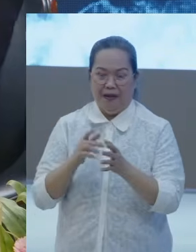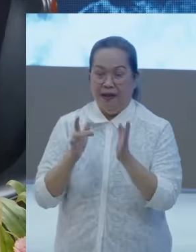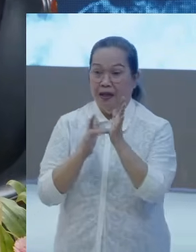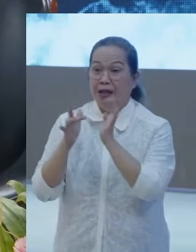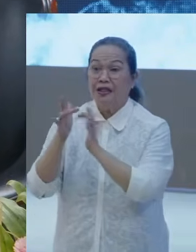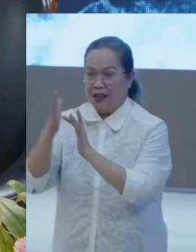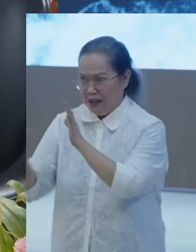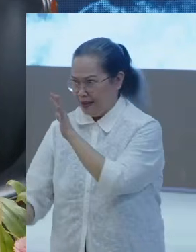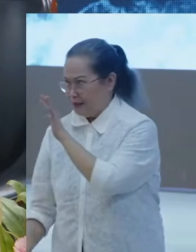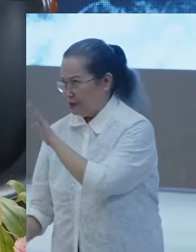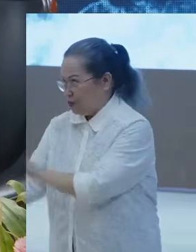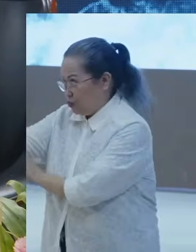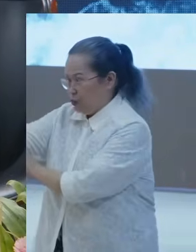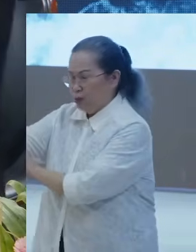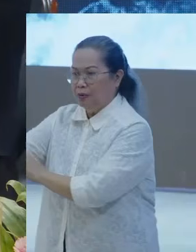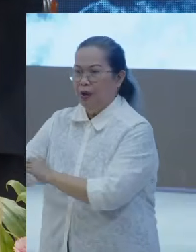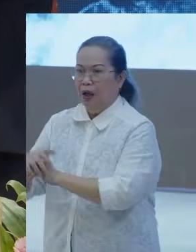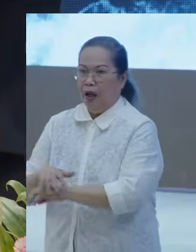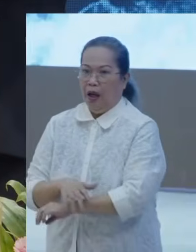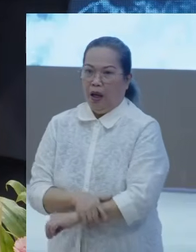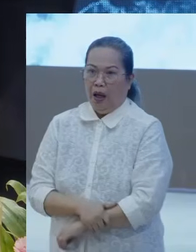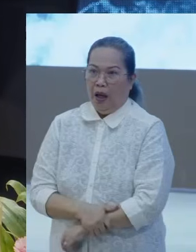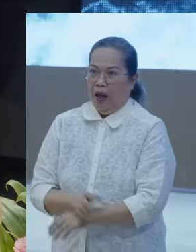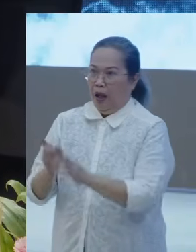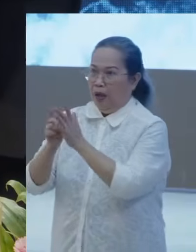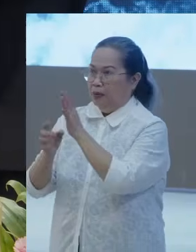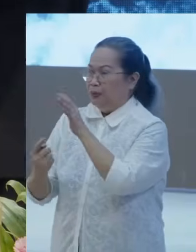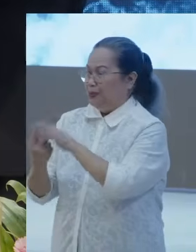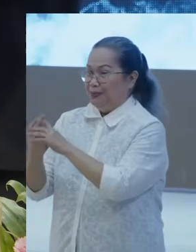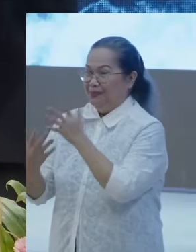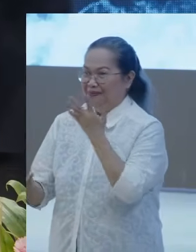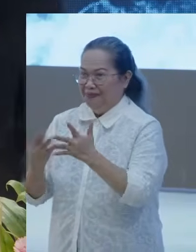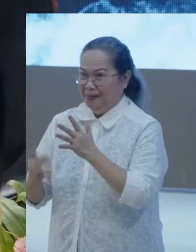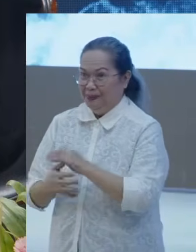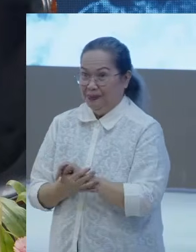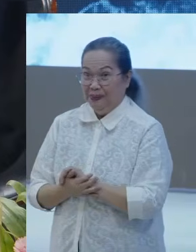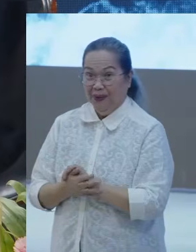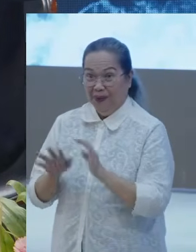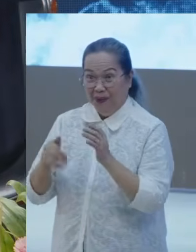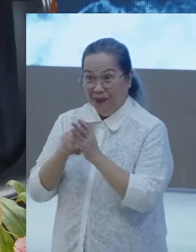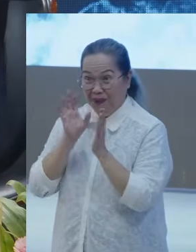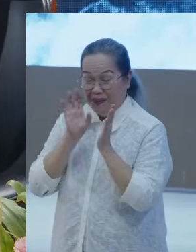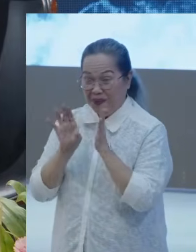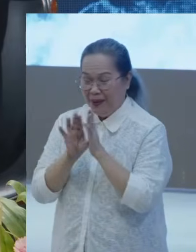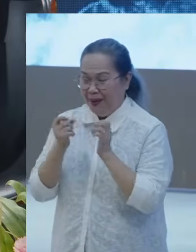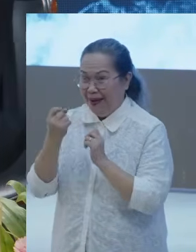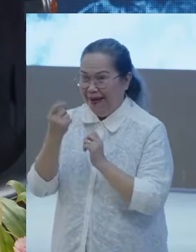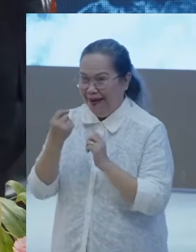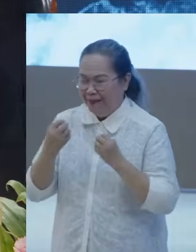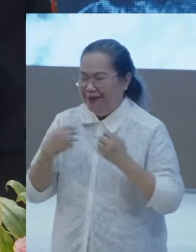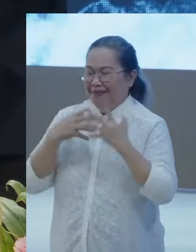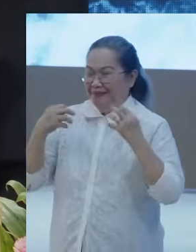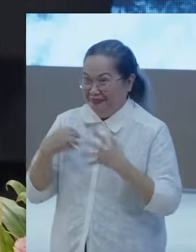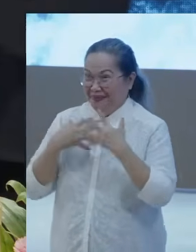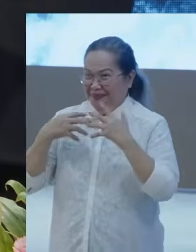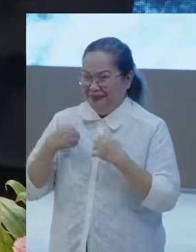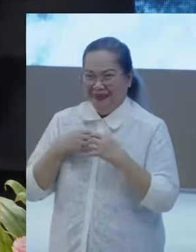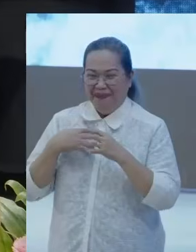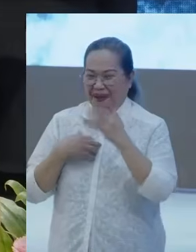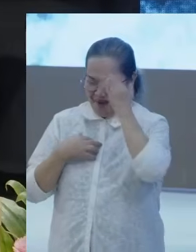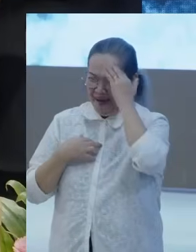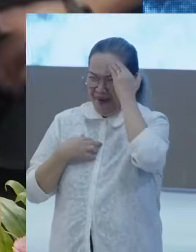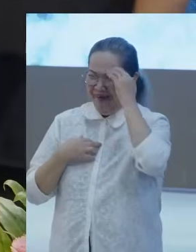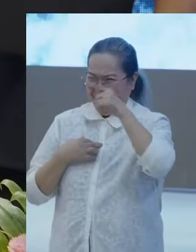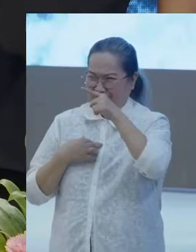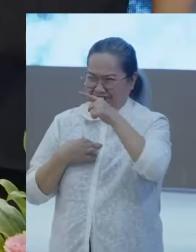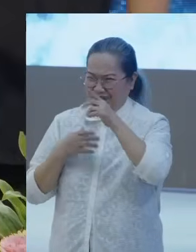Bigla na naman pumasok si Jesus sa pintuan. Siguro, napipicture ko yung 11, no? Alam na siguro